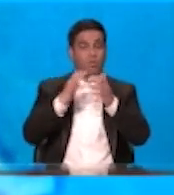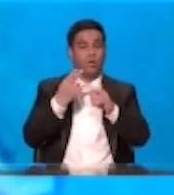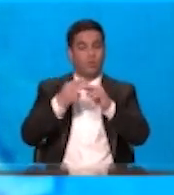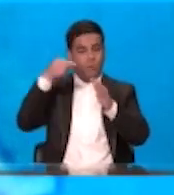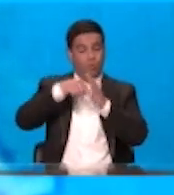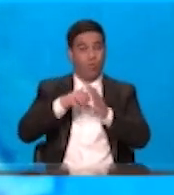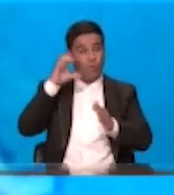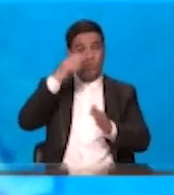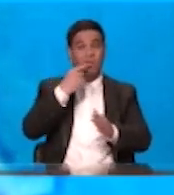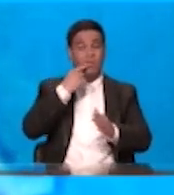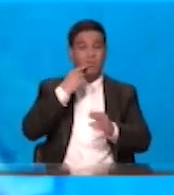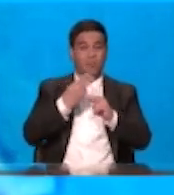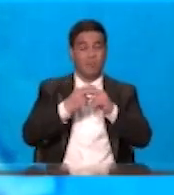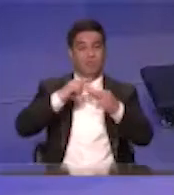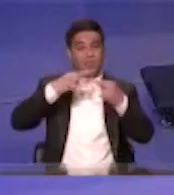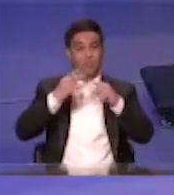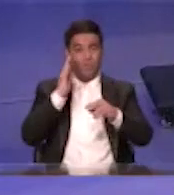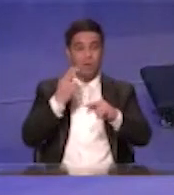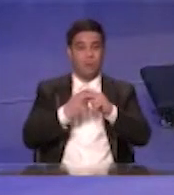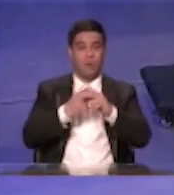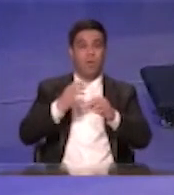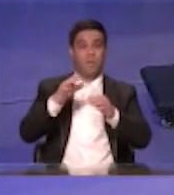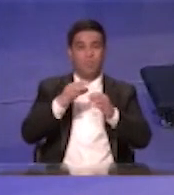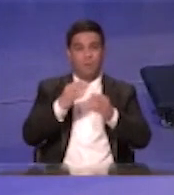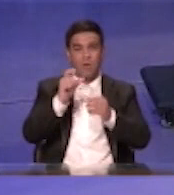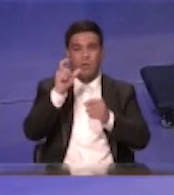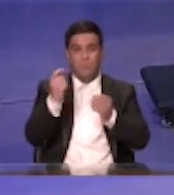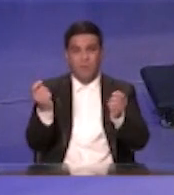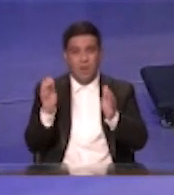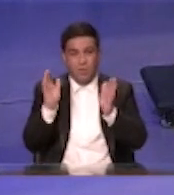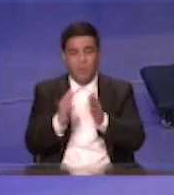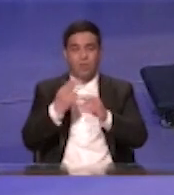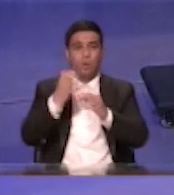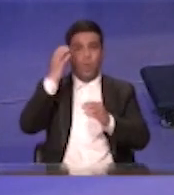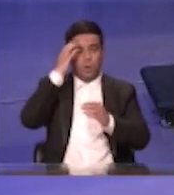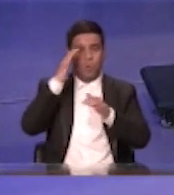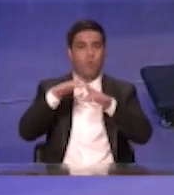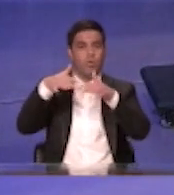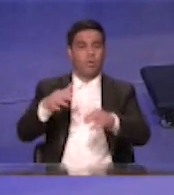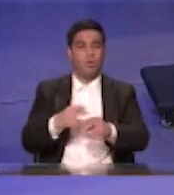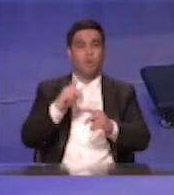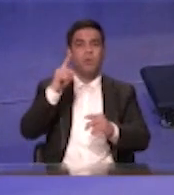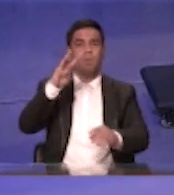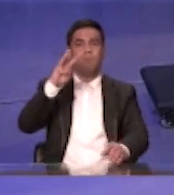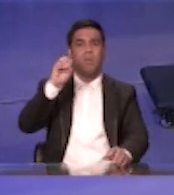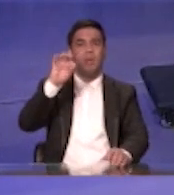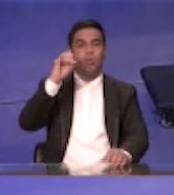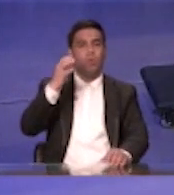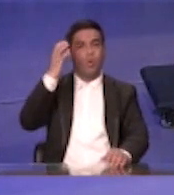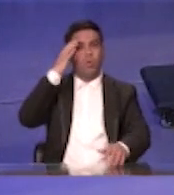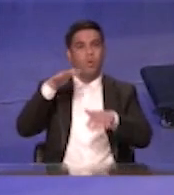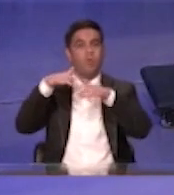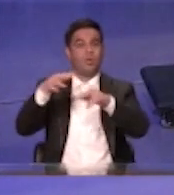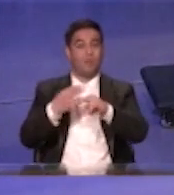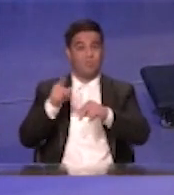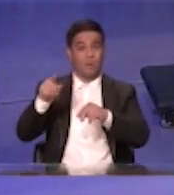tiliga tarjima qiladigan bo'lsak, mayda orollar, qora orollar, ko'p orollar. Nima uchun Melaneziyani qora orollar yig'indisi deb ataymiz? Chunki